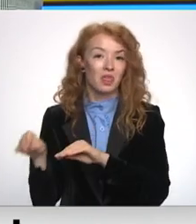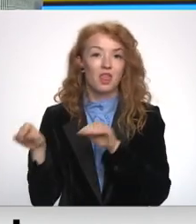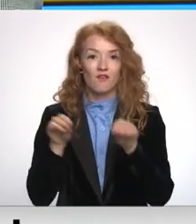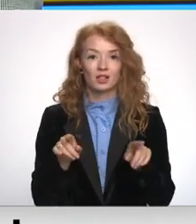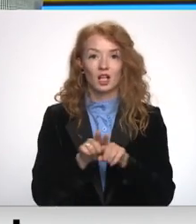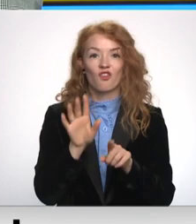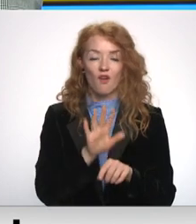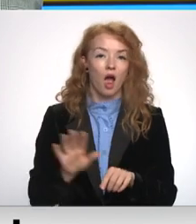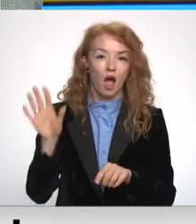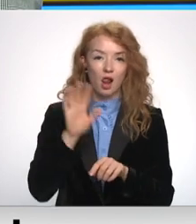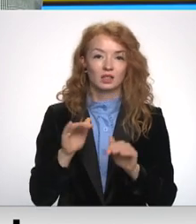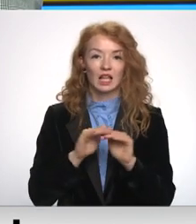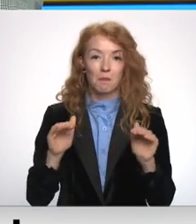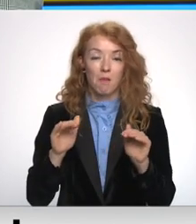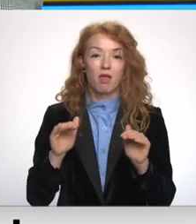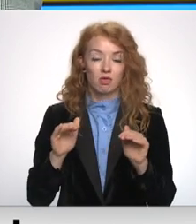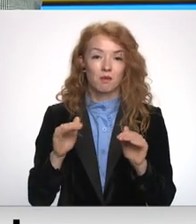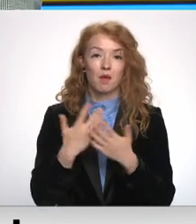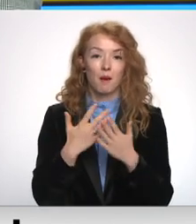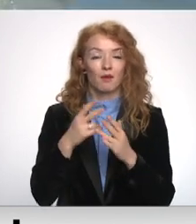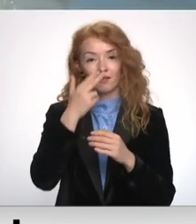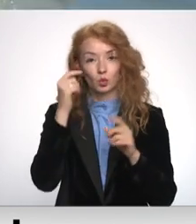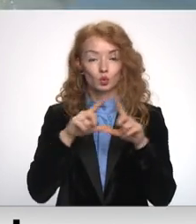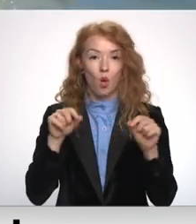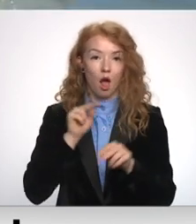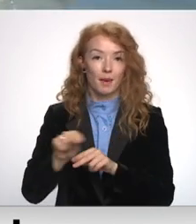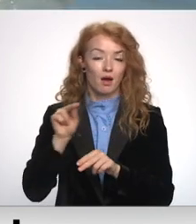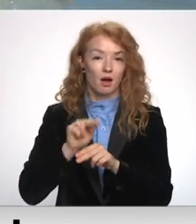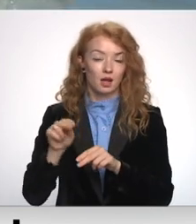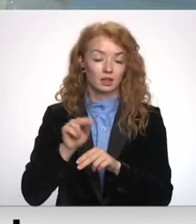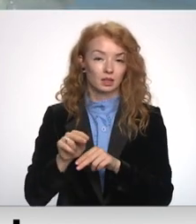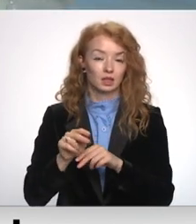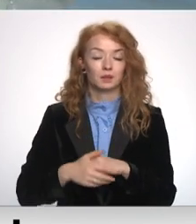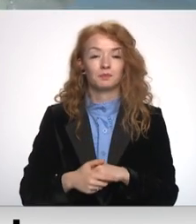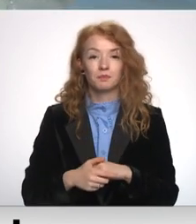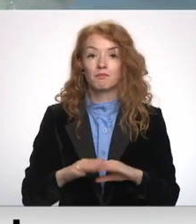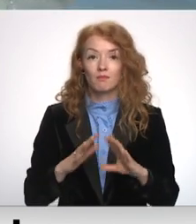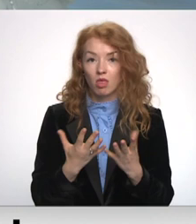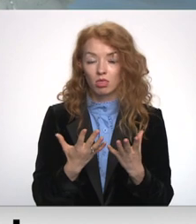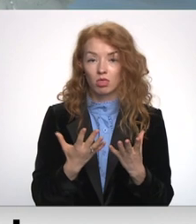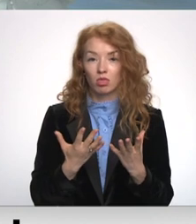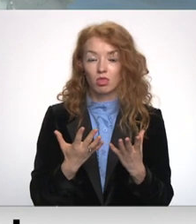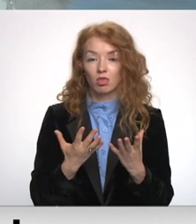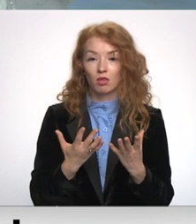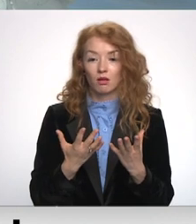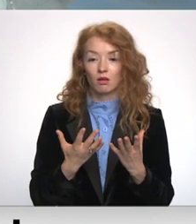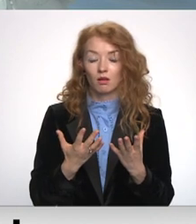valstiskā apmācība vidusskolās. Tas arī veids, kādā veidā to darīt. Bet